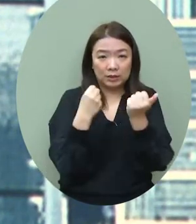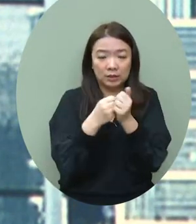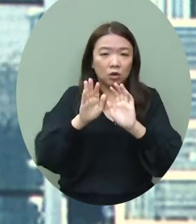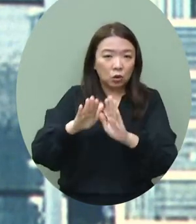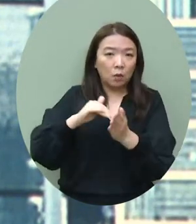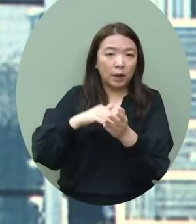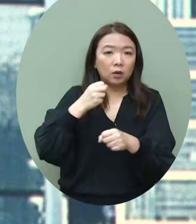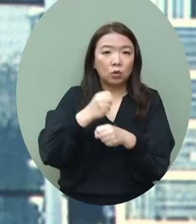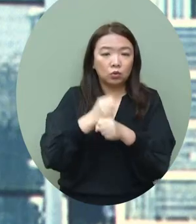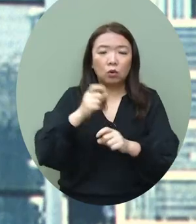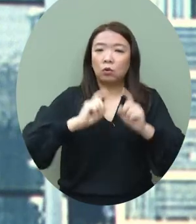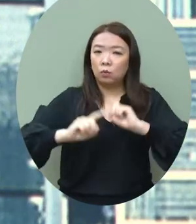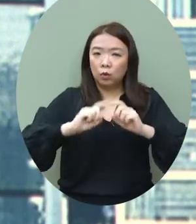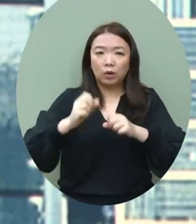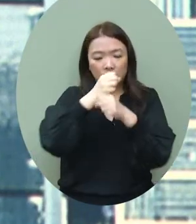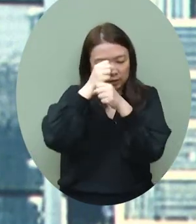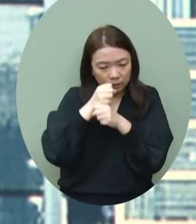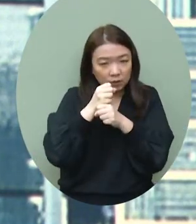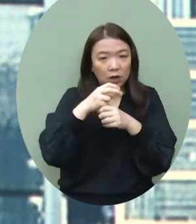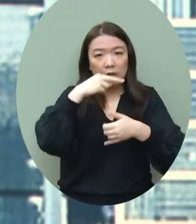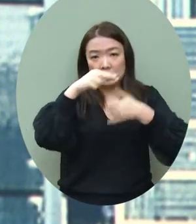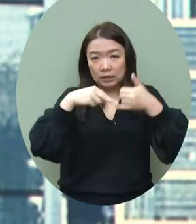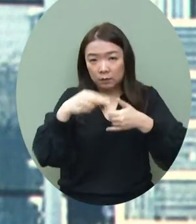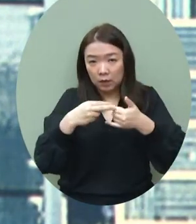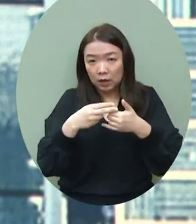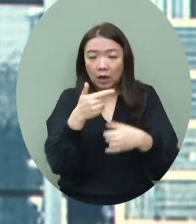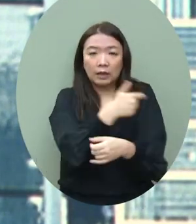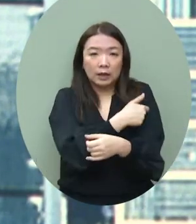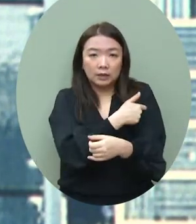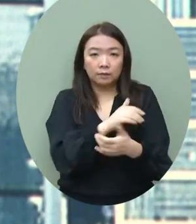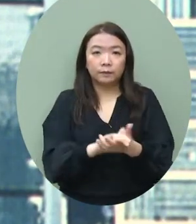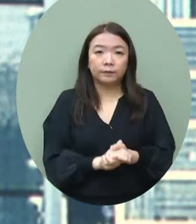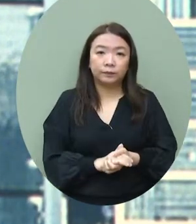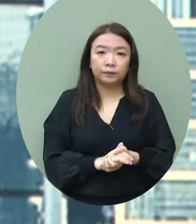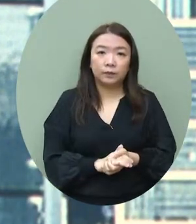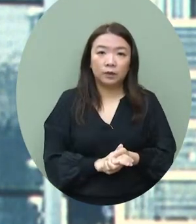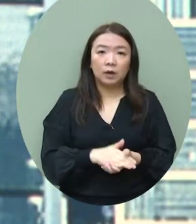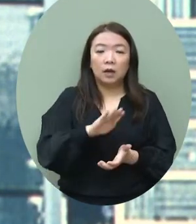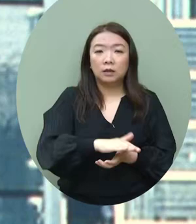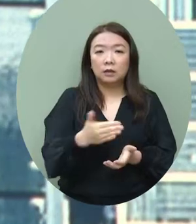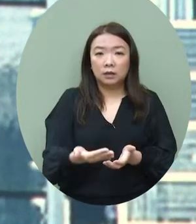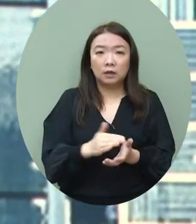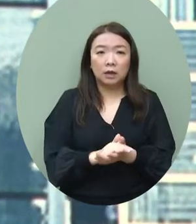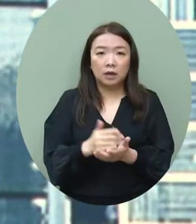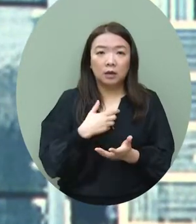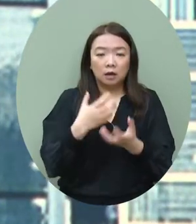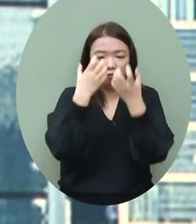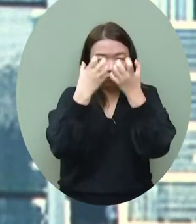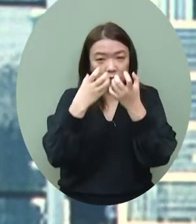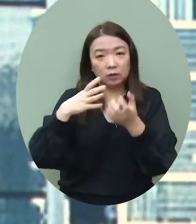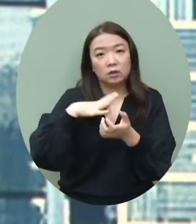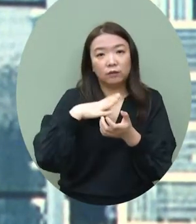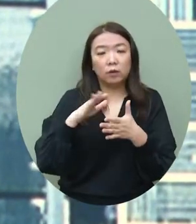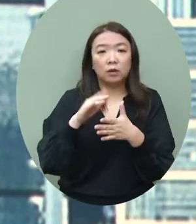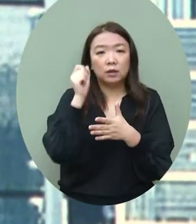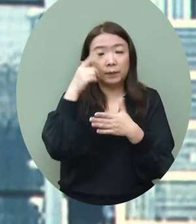疫工作啦，無論喺檢測檢疫。或者係打針嗰方面嚇，但係我哋一定會密切留意嘅情況，尤其